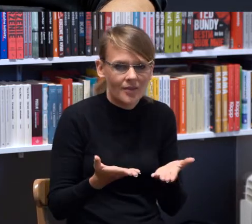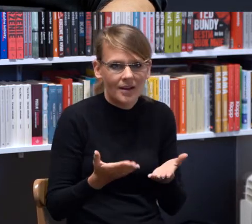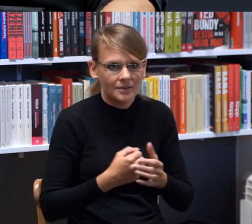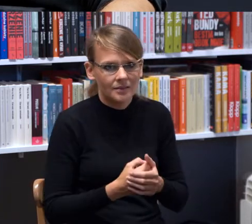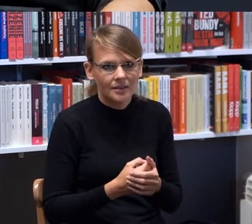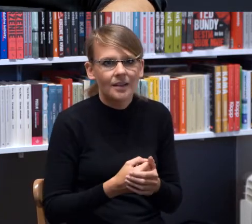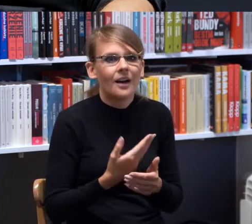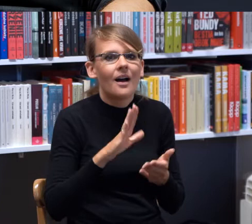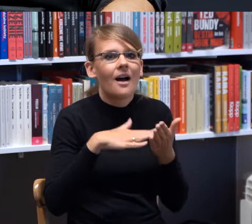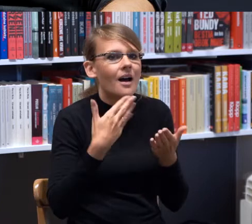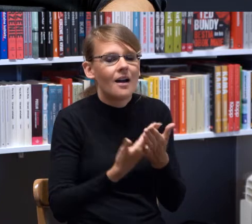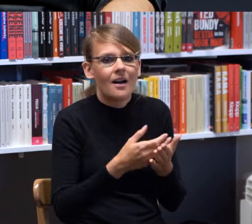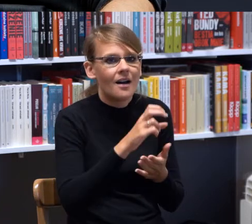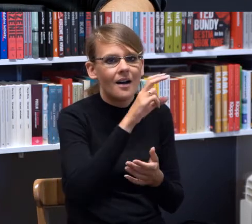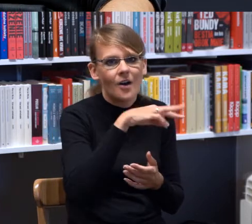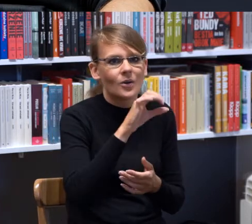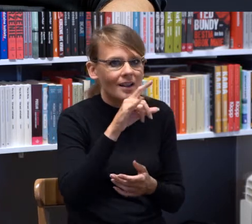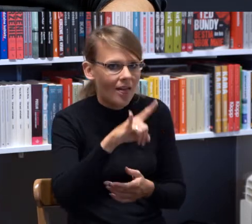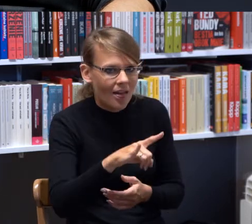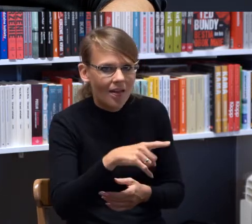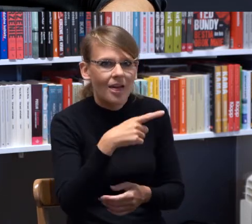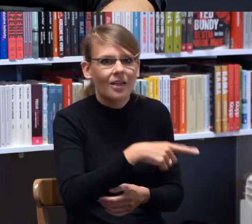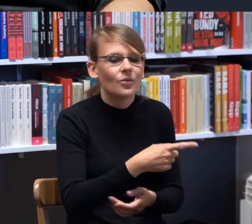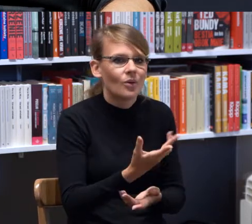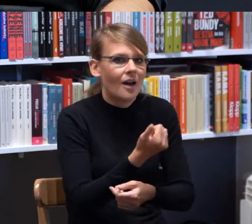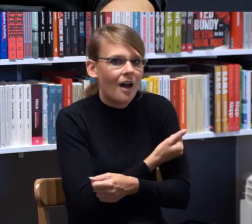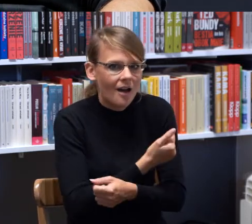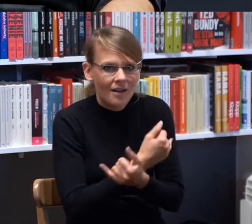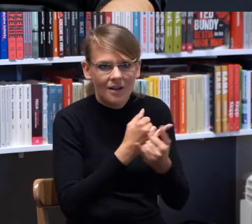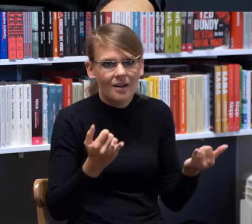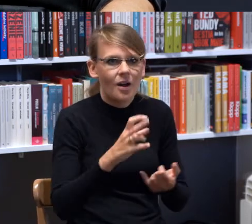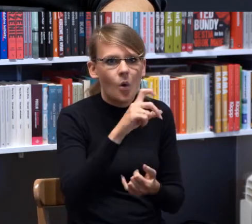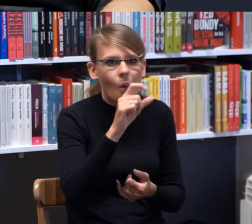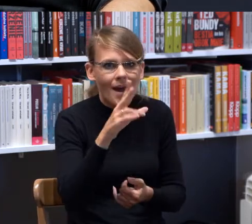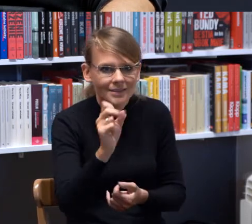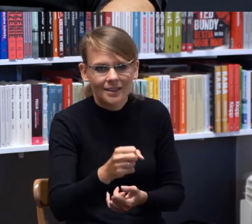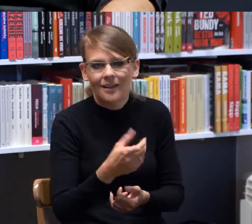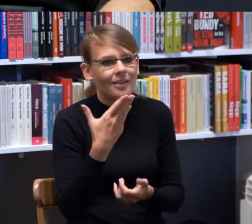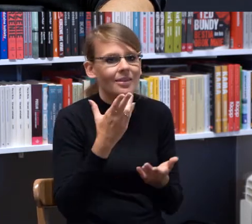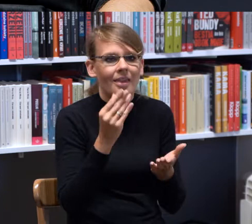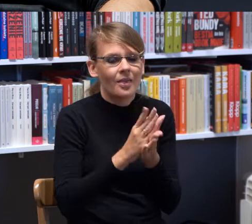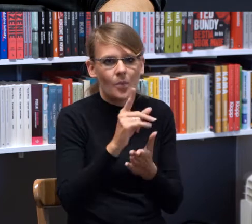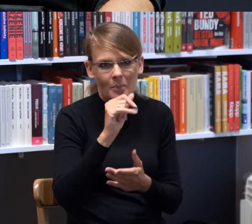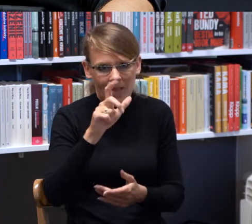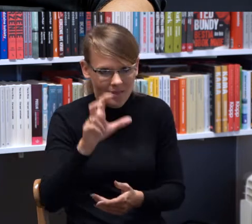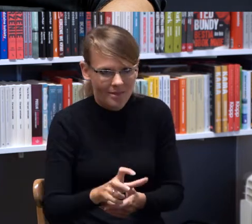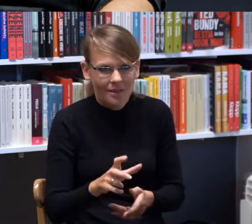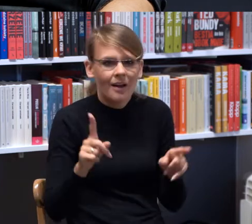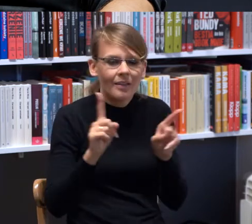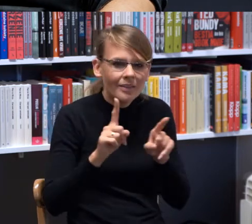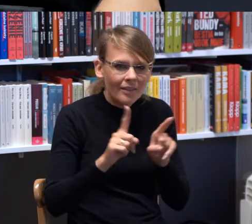na Huxleya, no, na jego narkotykowe podróże, na chłaskę, to nie tylko pilch przecież, ale i w ogóle